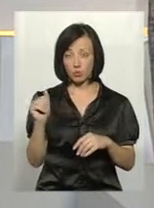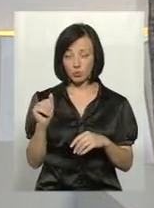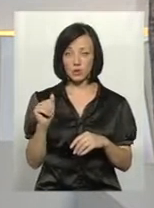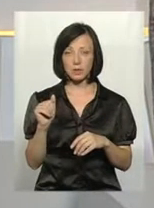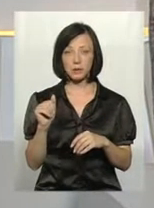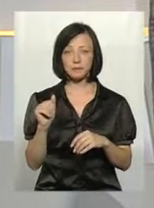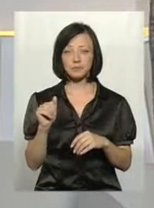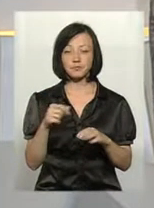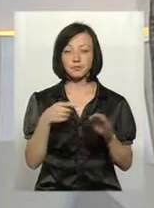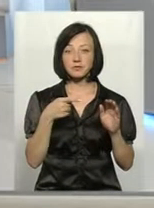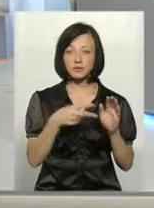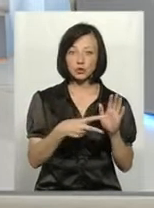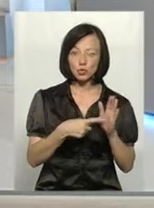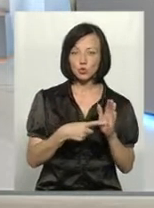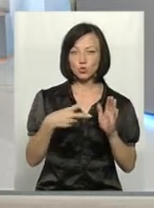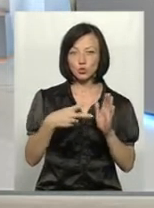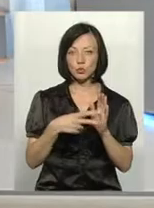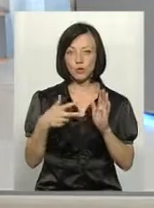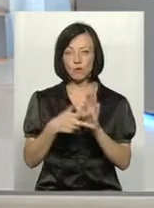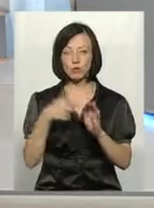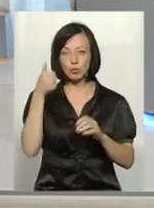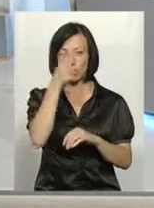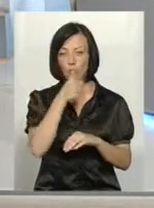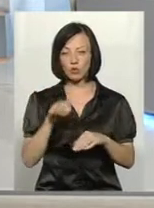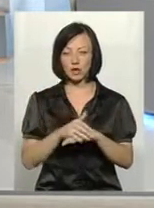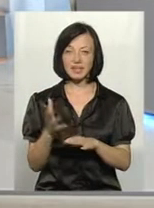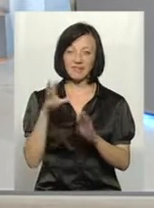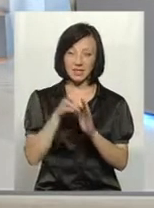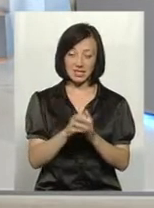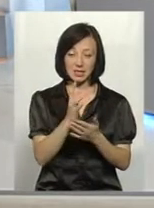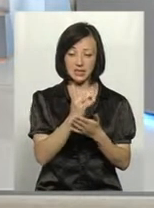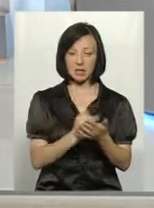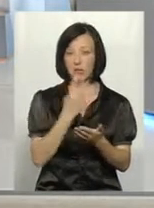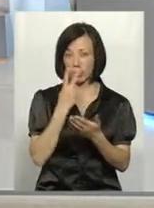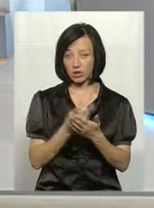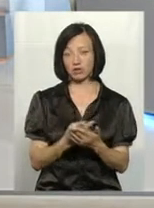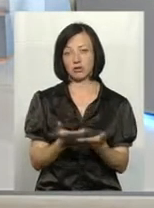орендують з 6-го, 7-го, 8-го року. Будь ласка, внесіть, покажіть. Тому що воно